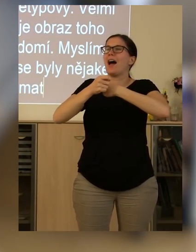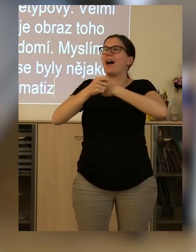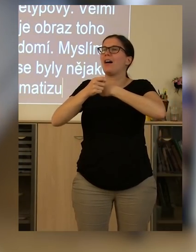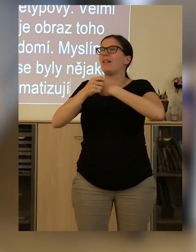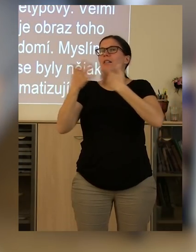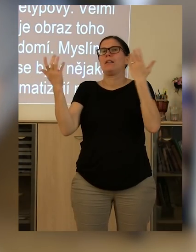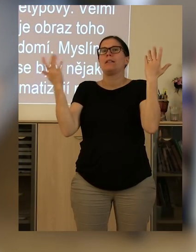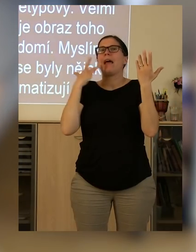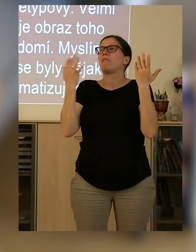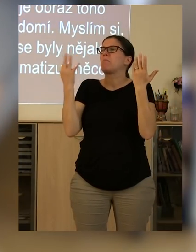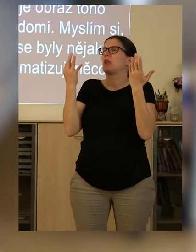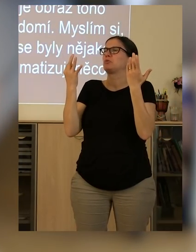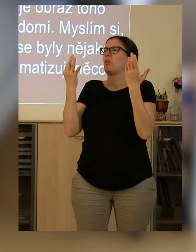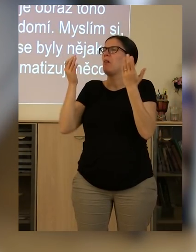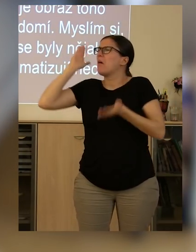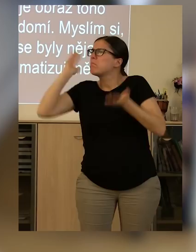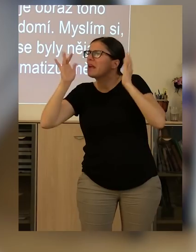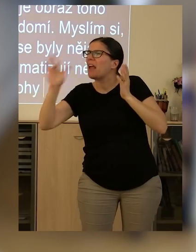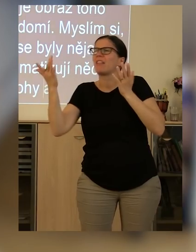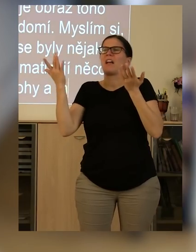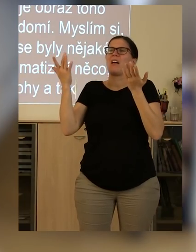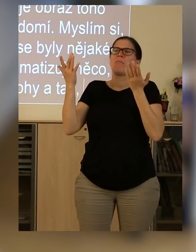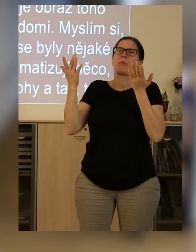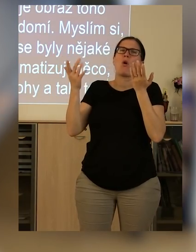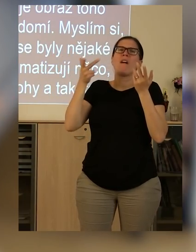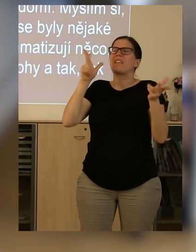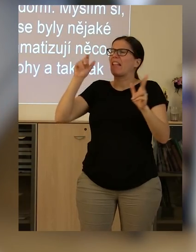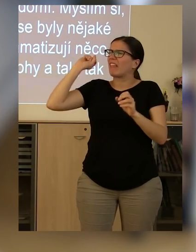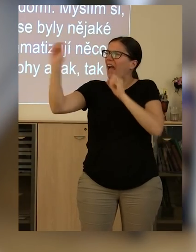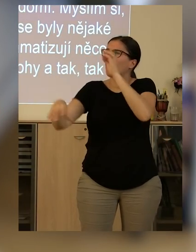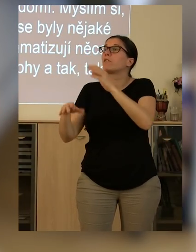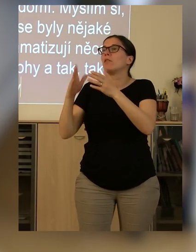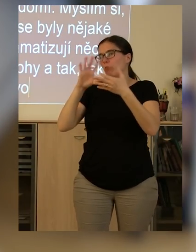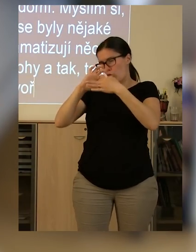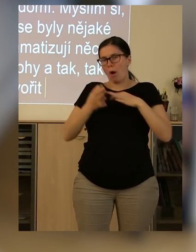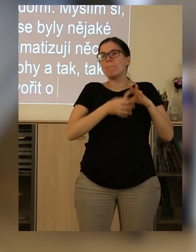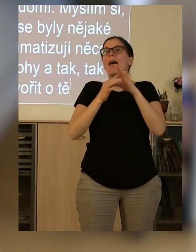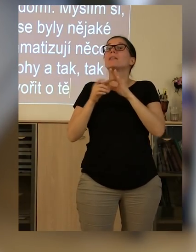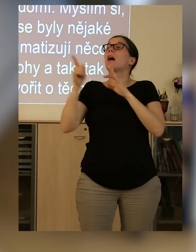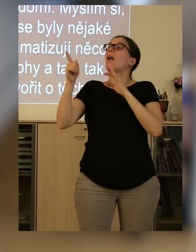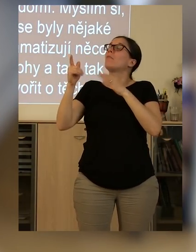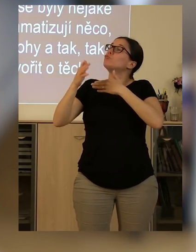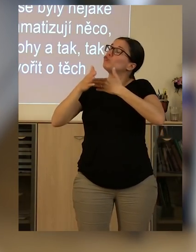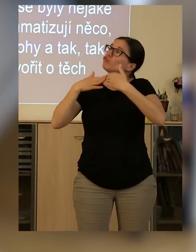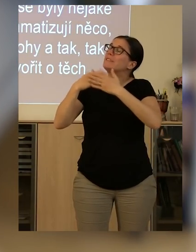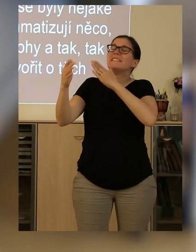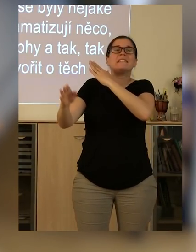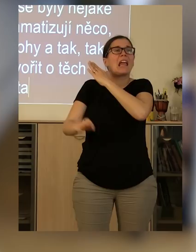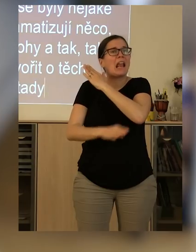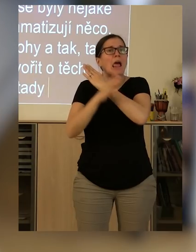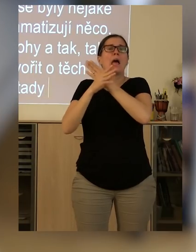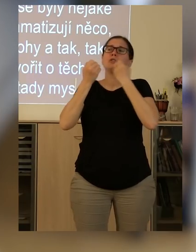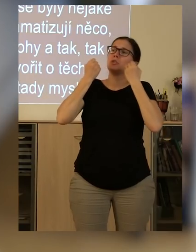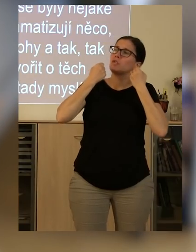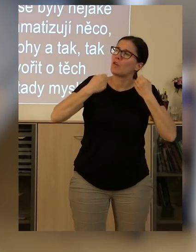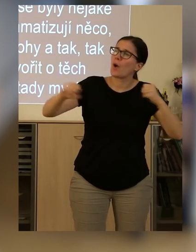házejí klacky pod nohy nebo tak, že bychom mohli hovořit o těch komplexech. Ale tady bych řekl, že mluvíme o čistě